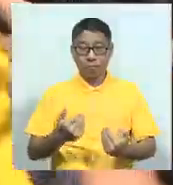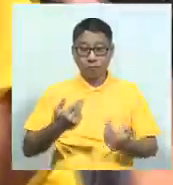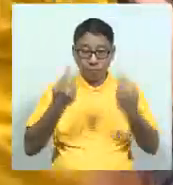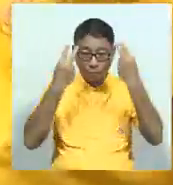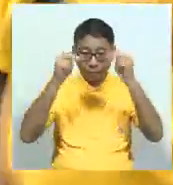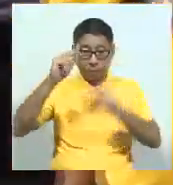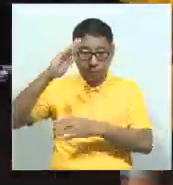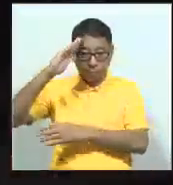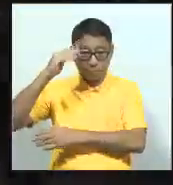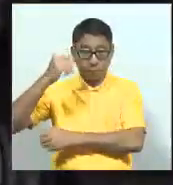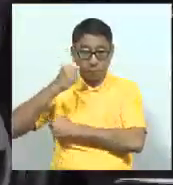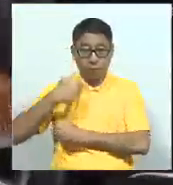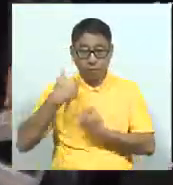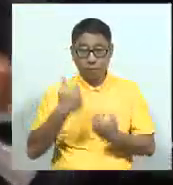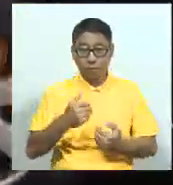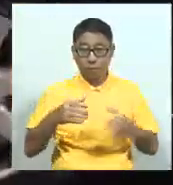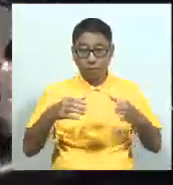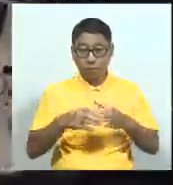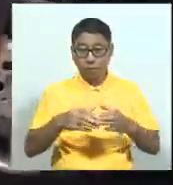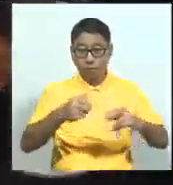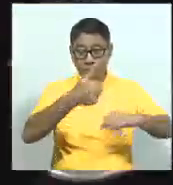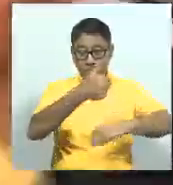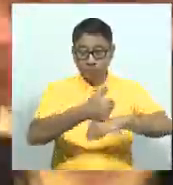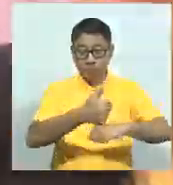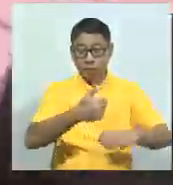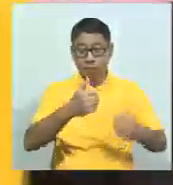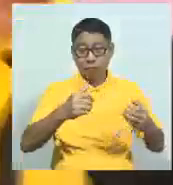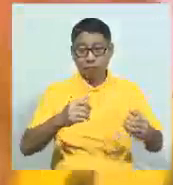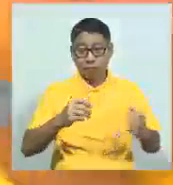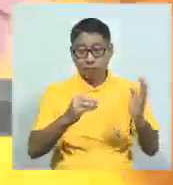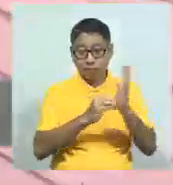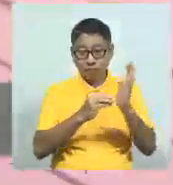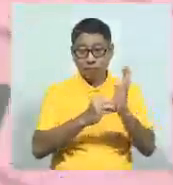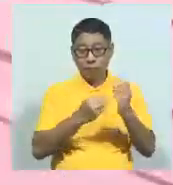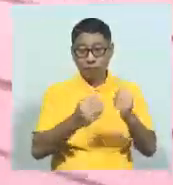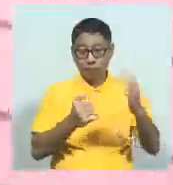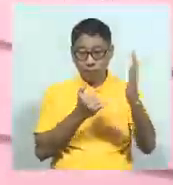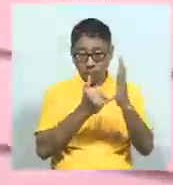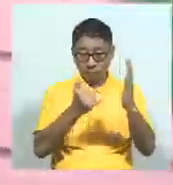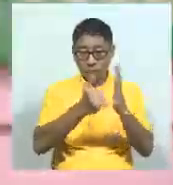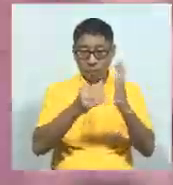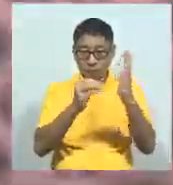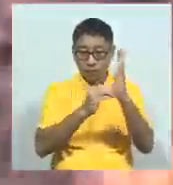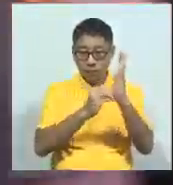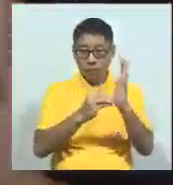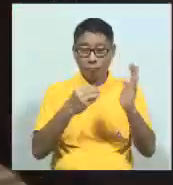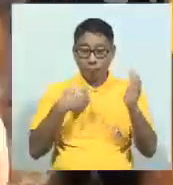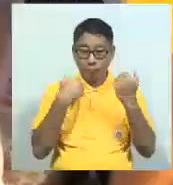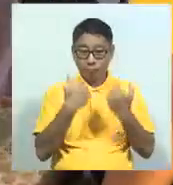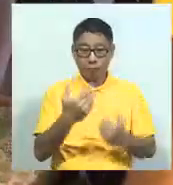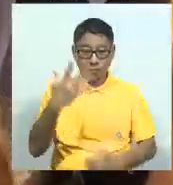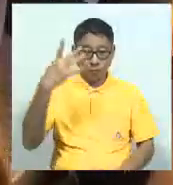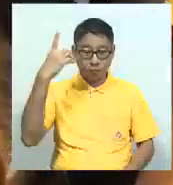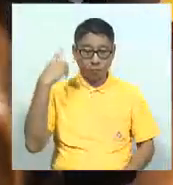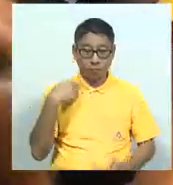พลเอกประยุทธ์จันทร์โอชานายกรัฐมนตรีพร้อมด้วยคณะรัฐมนตรีผู้ว่าราชการกรุงเทพมหานครลงพื้นที่เขตคลองเตยกรุงเทพมหานคร